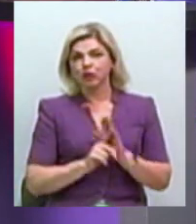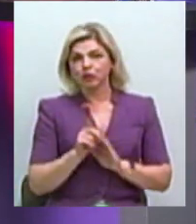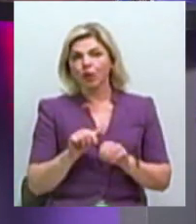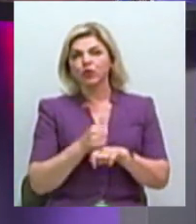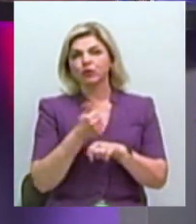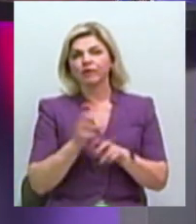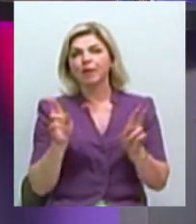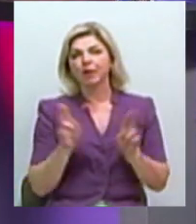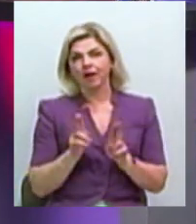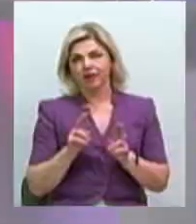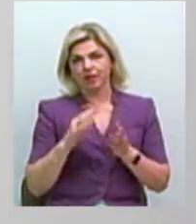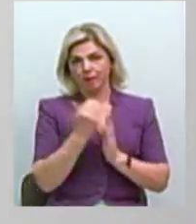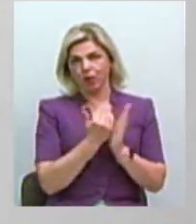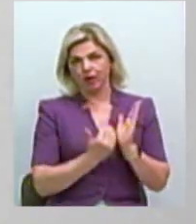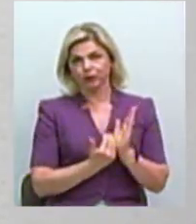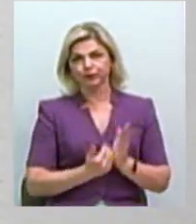основні правила проекту.